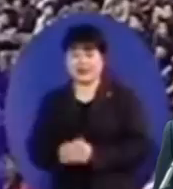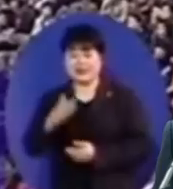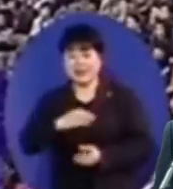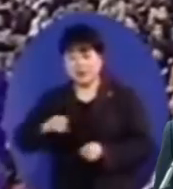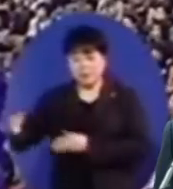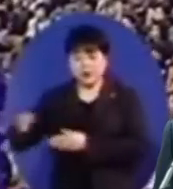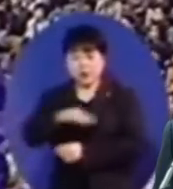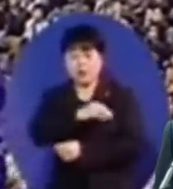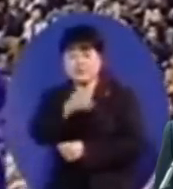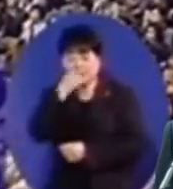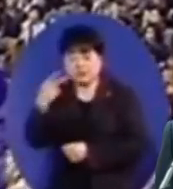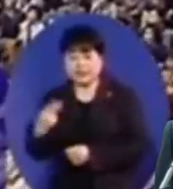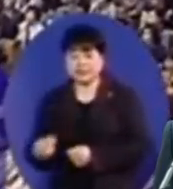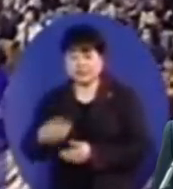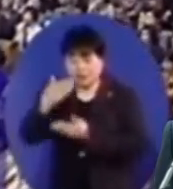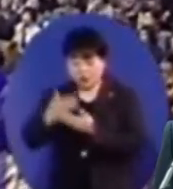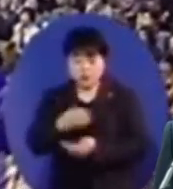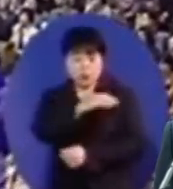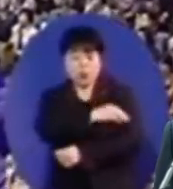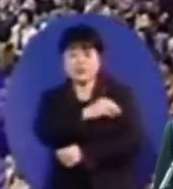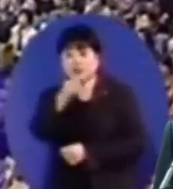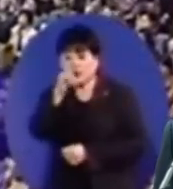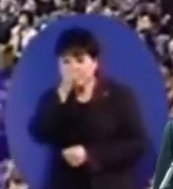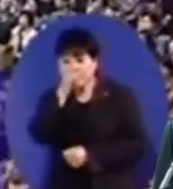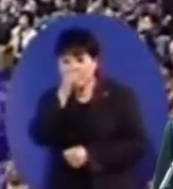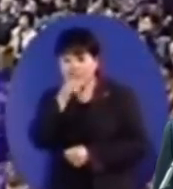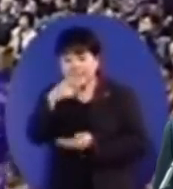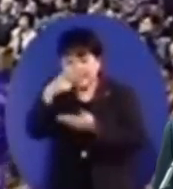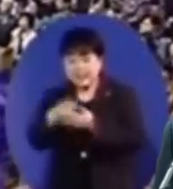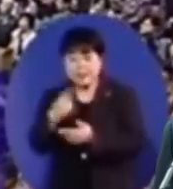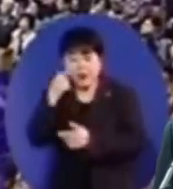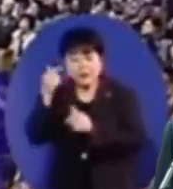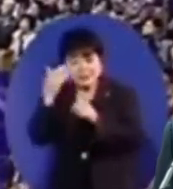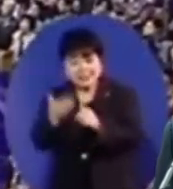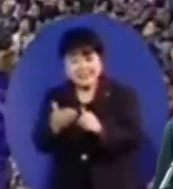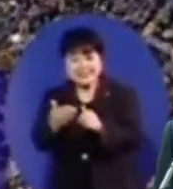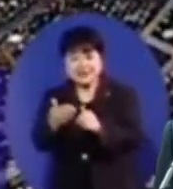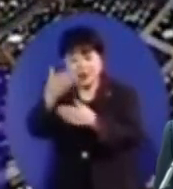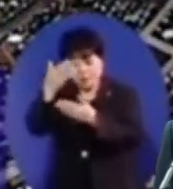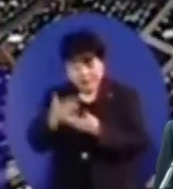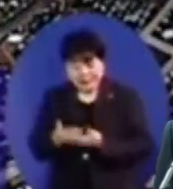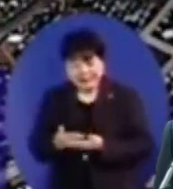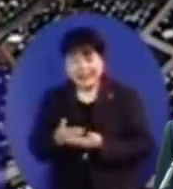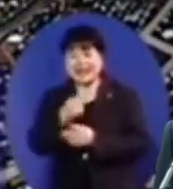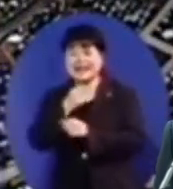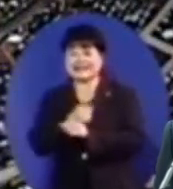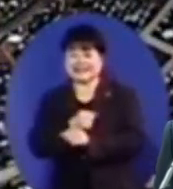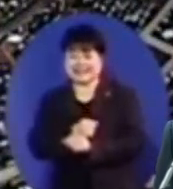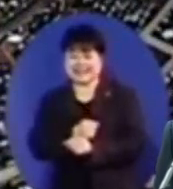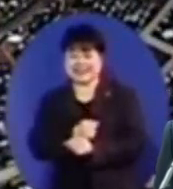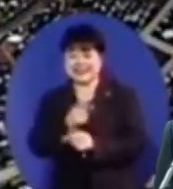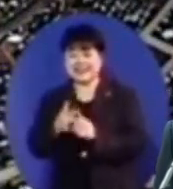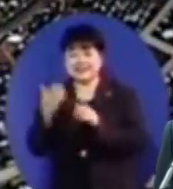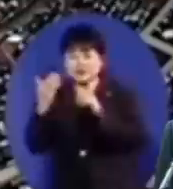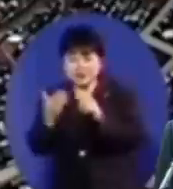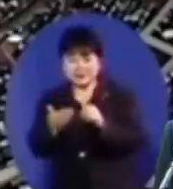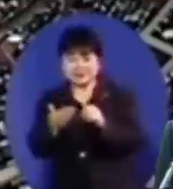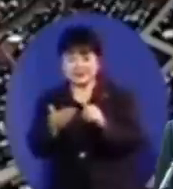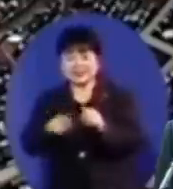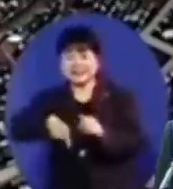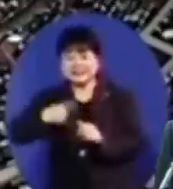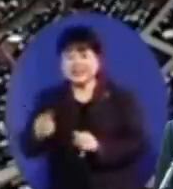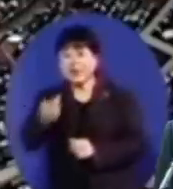버릴 권세도 있고 다시 얻을 권세도 있으니 이 계명은 내 아버지께서 받았노라 하시니라. 이게 보십시오. 예수님께서는